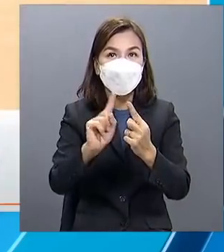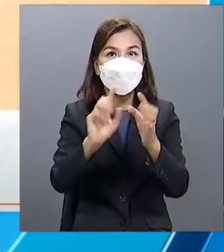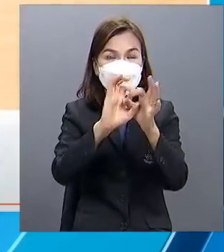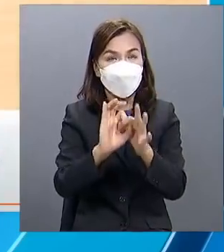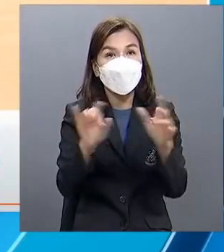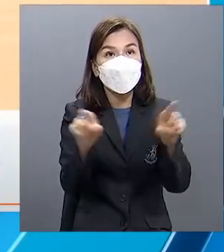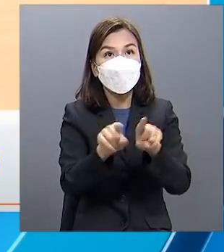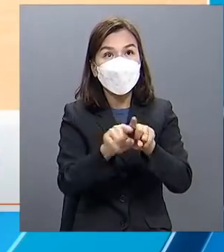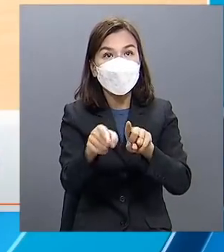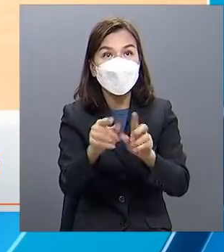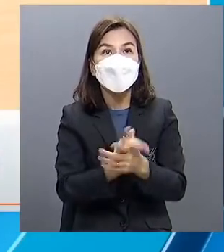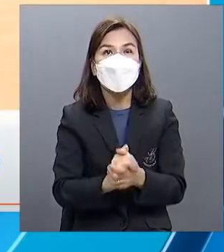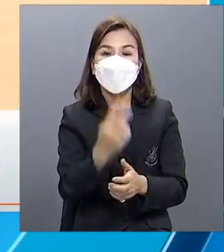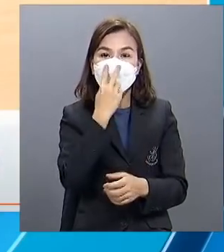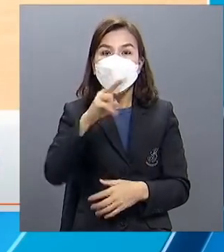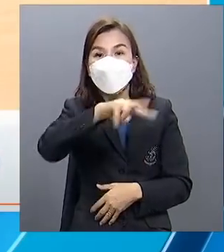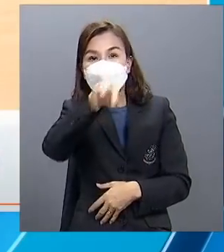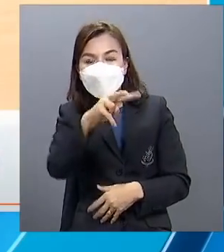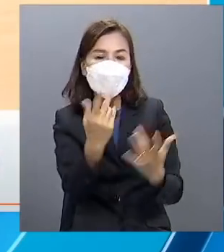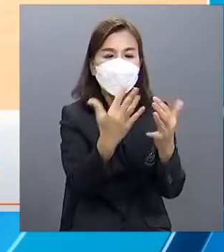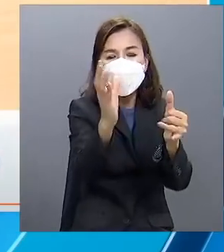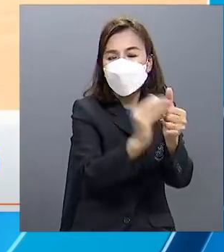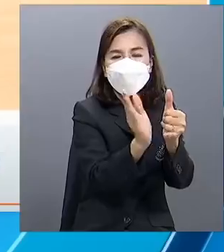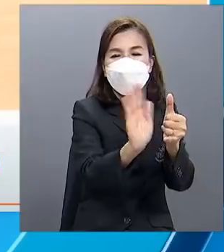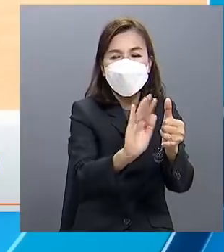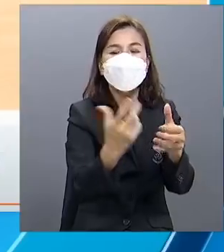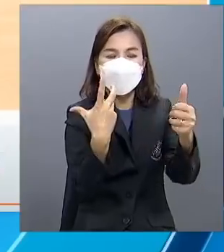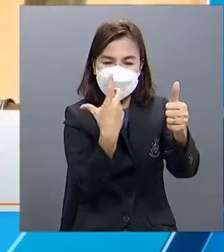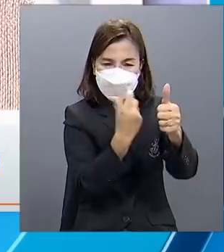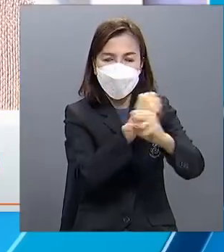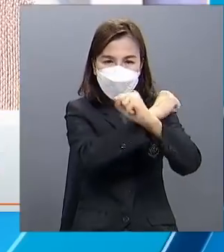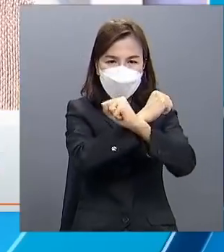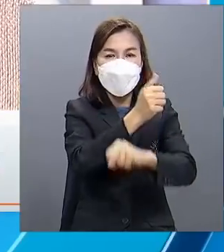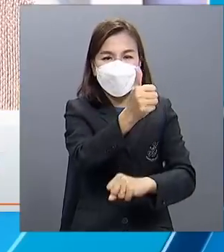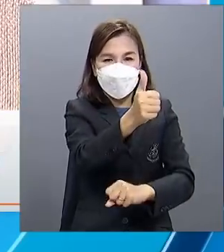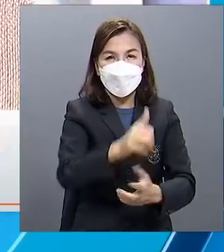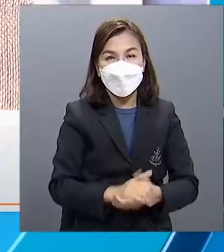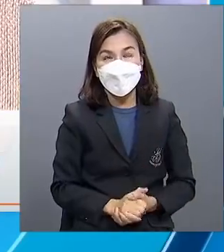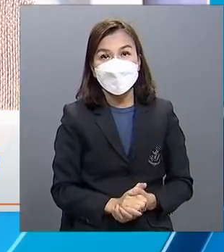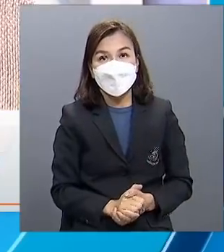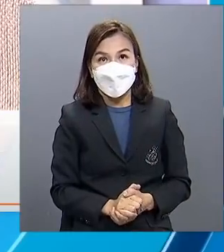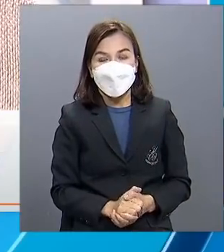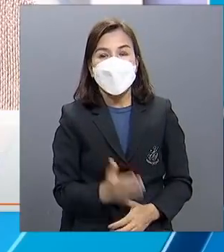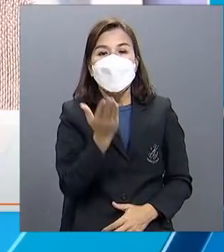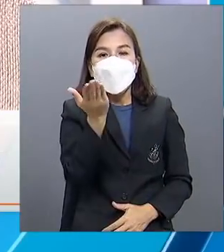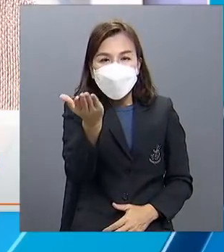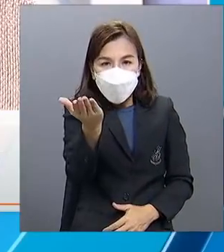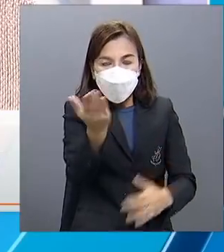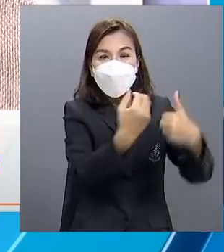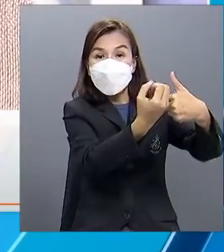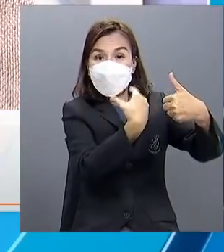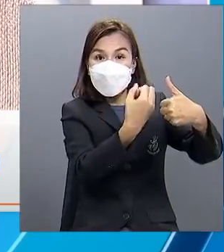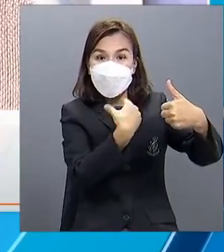อย่าไปหวังกับการรักษาหรือว่ารอให้เป็นก่อนเลยดีกว่าครับผมค่ะนะคะอาจารย์บริหารแห่งยังต้องขอคำแนะนำและค่ะว่าในการฉีดวัคซีน